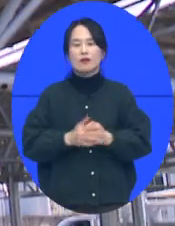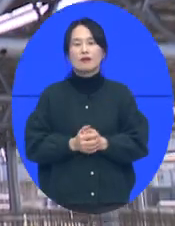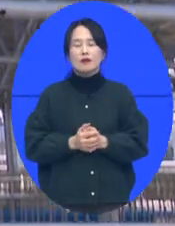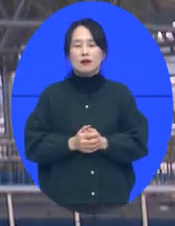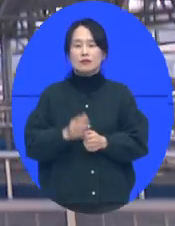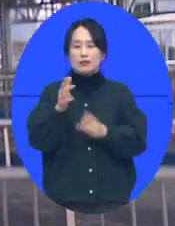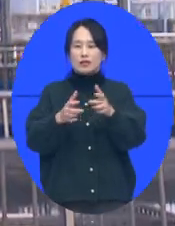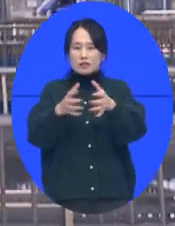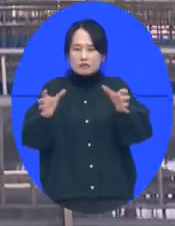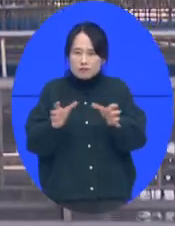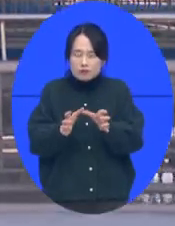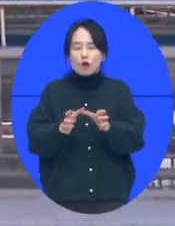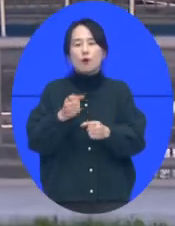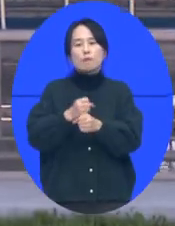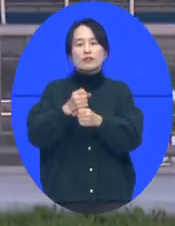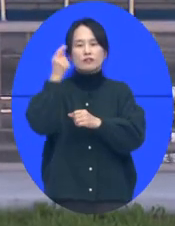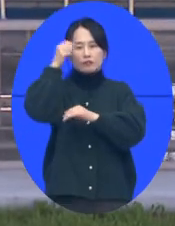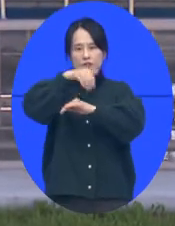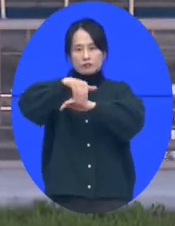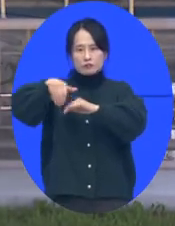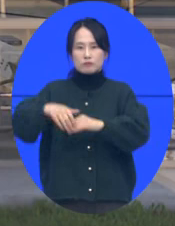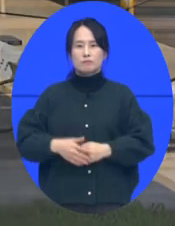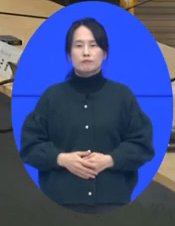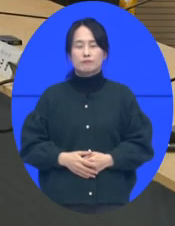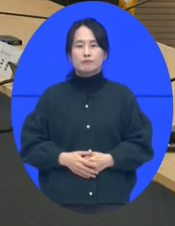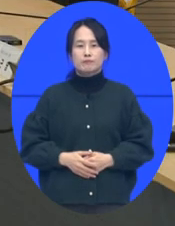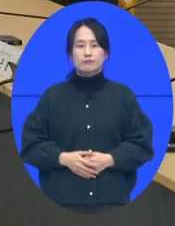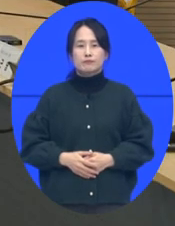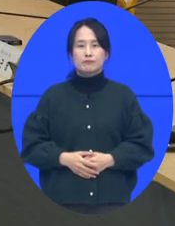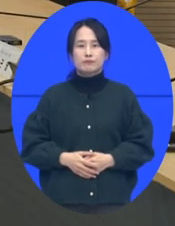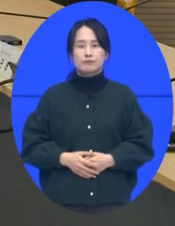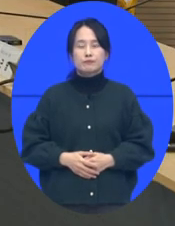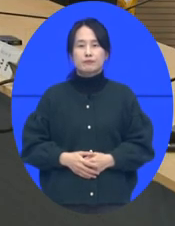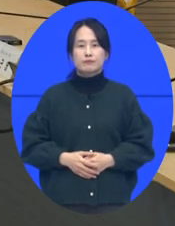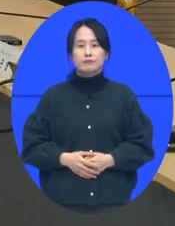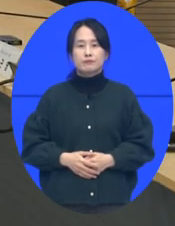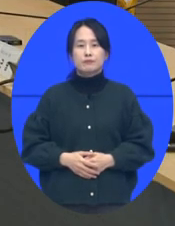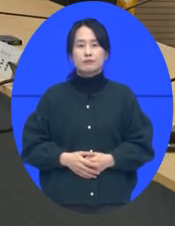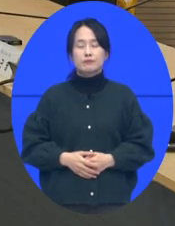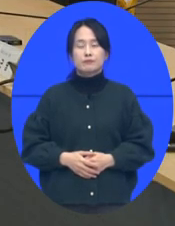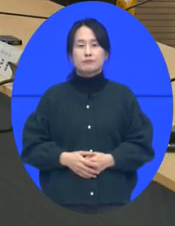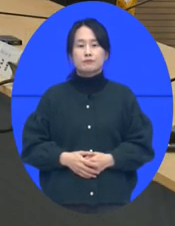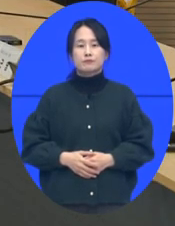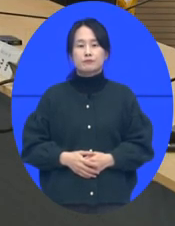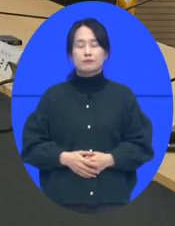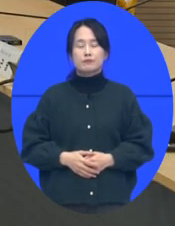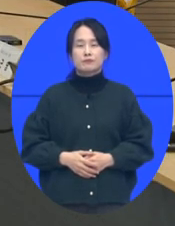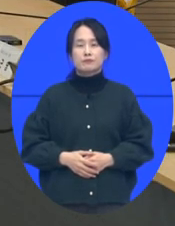민관협력형 산단 아리백 상생 모델을 추진하고 있습니다. 주TV 뉴스 최창순입니다.